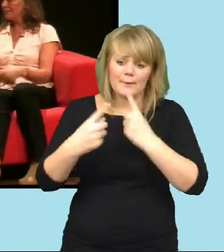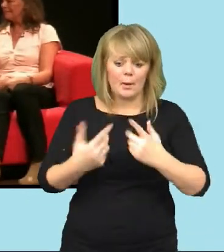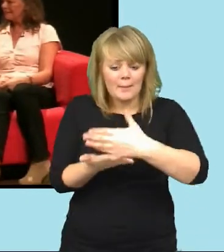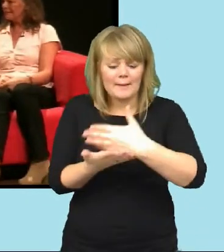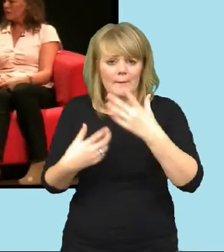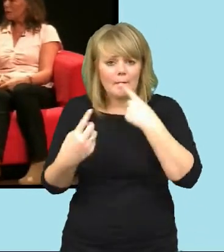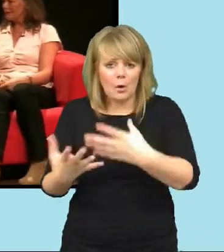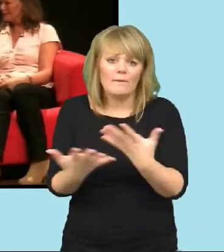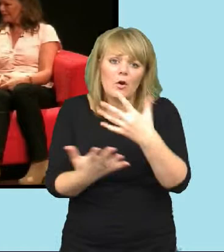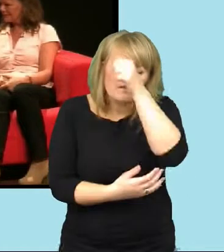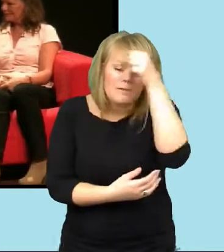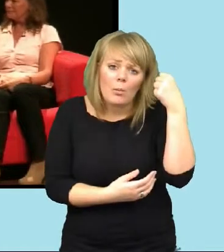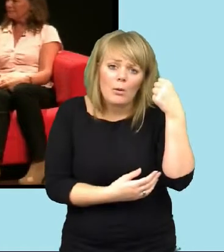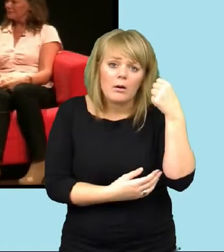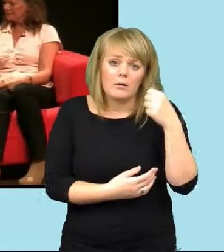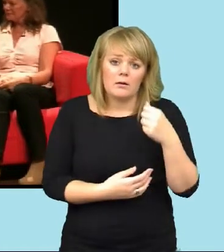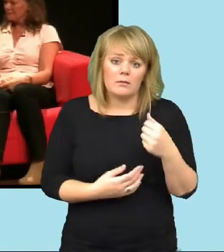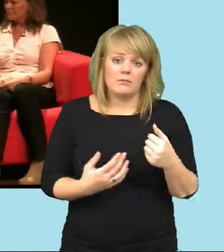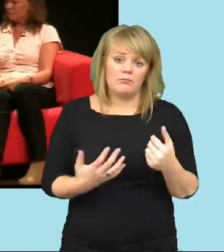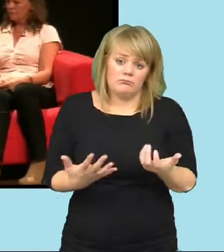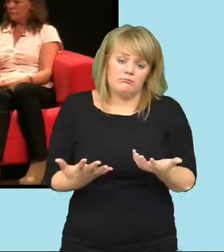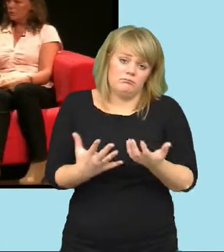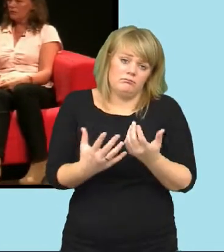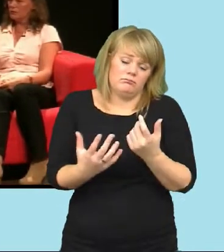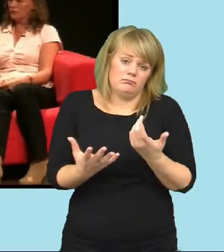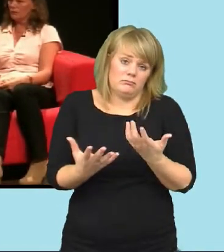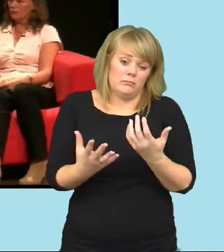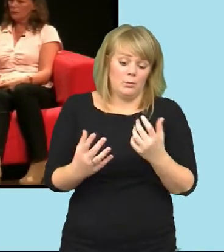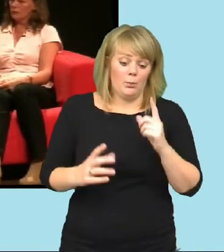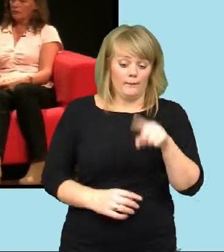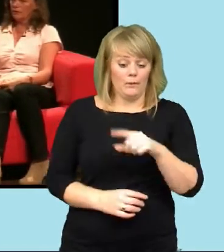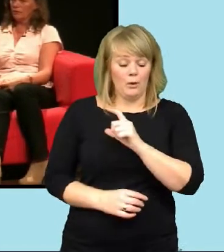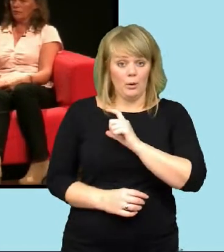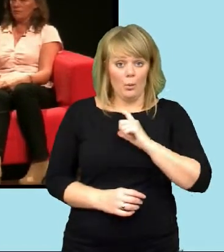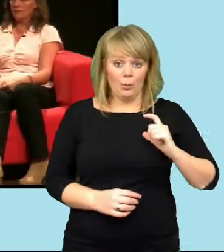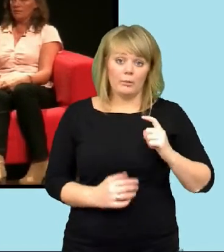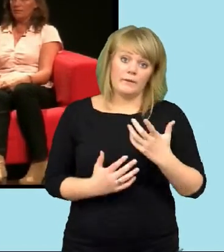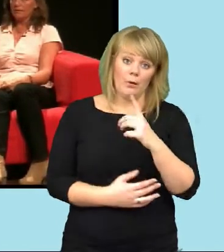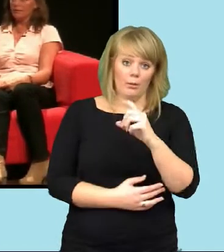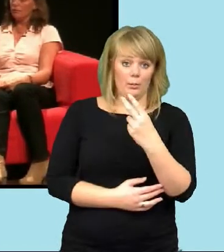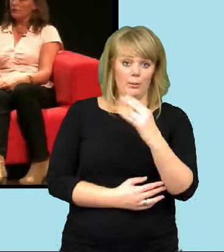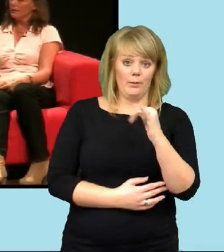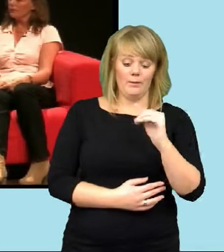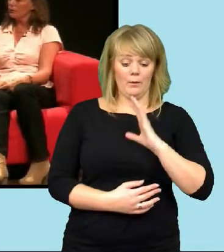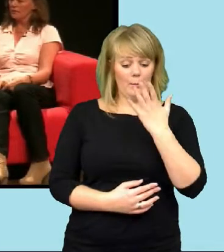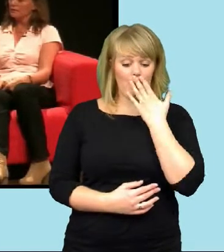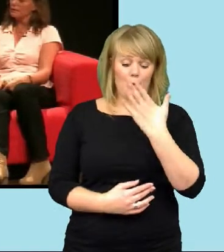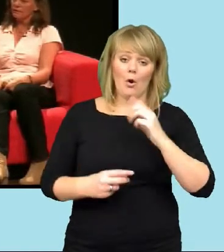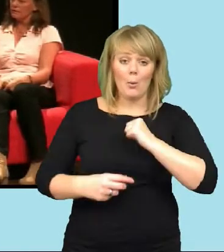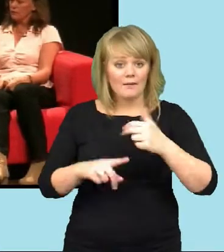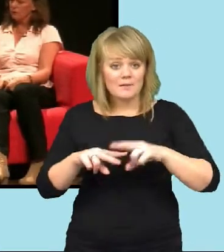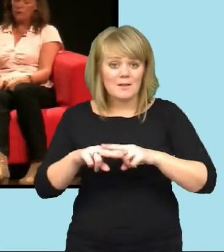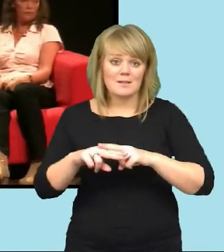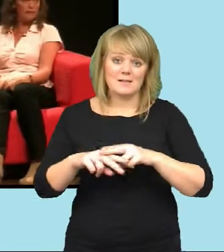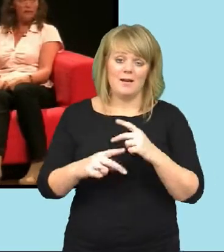lite konstigt. Mm. Men för våran del så Louise har så bra självkänsla och vet vad hon sa. Så att